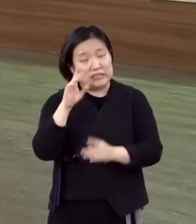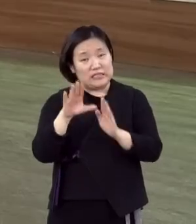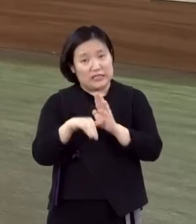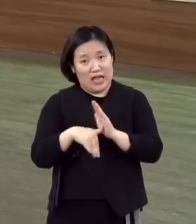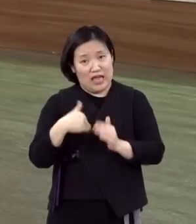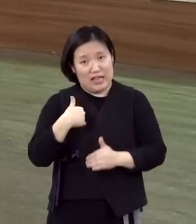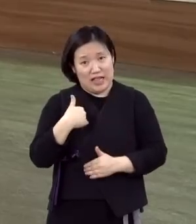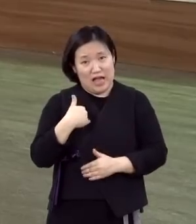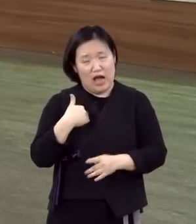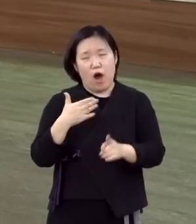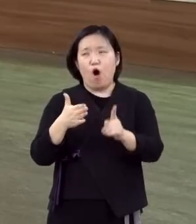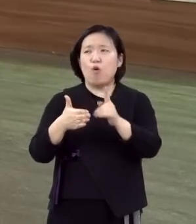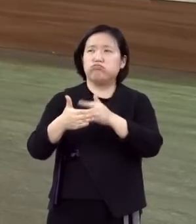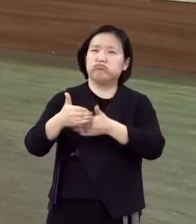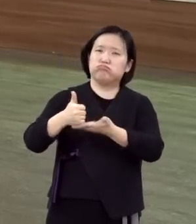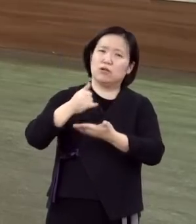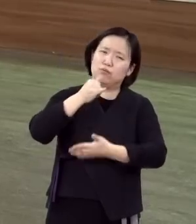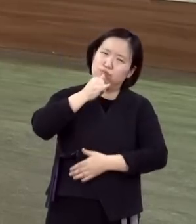들으면서 "